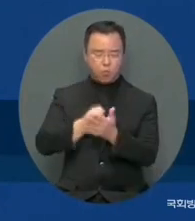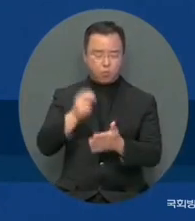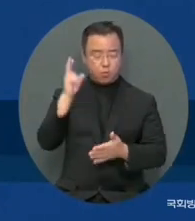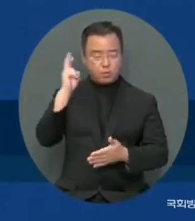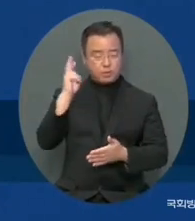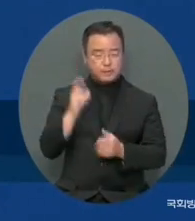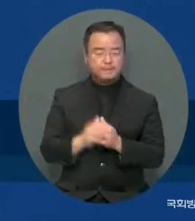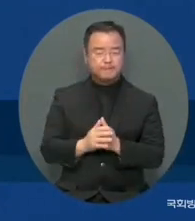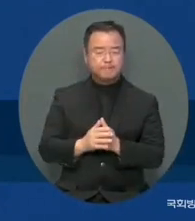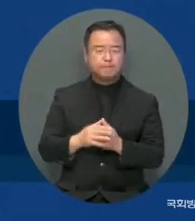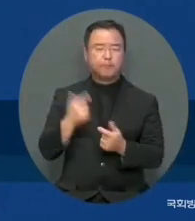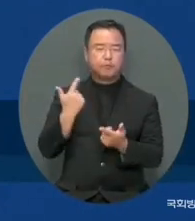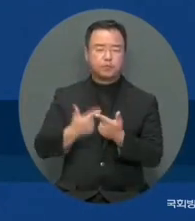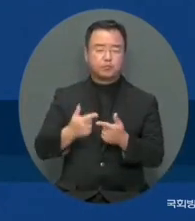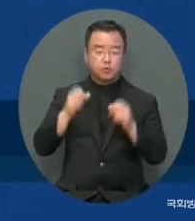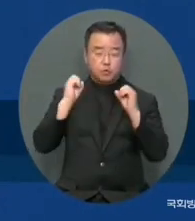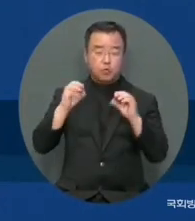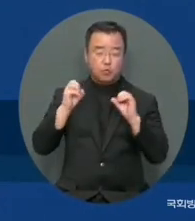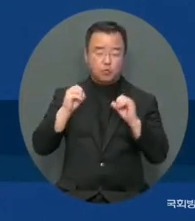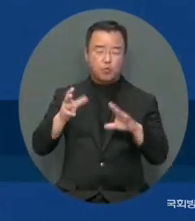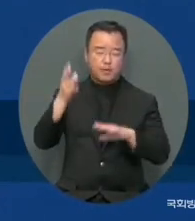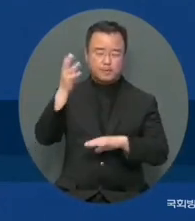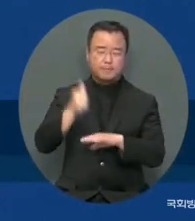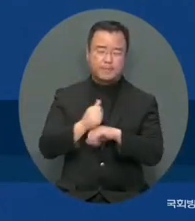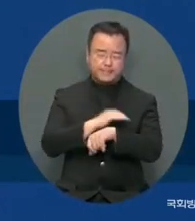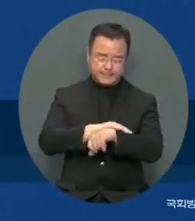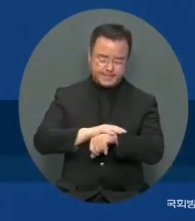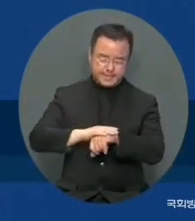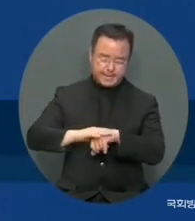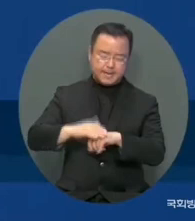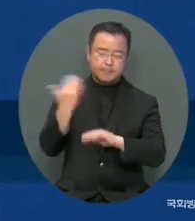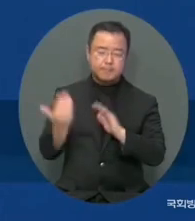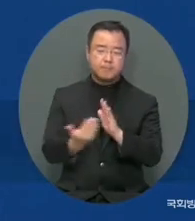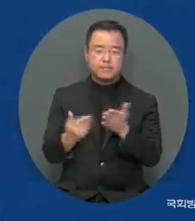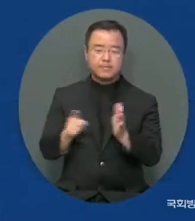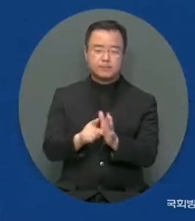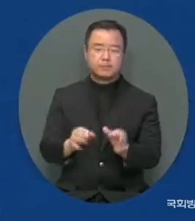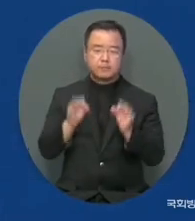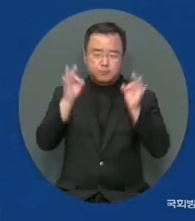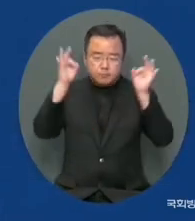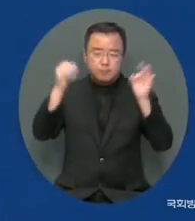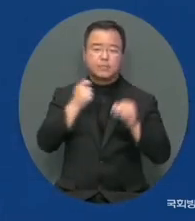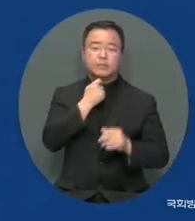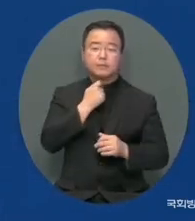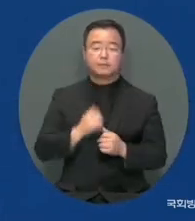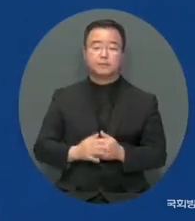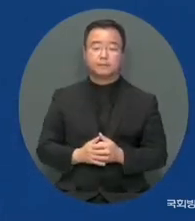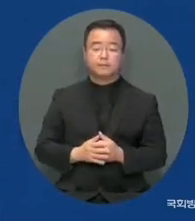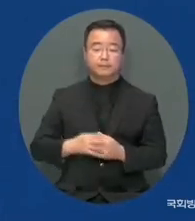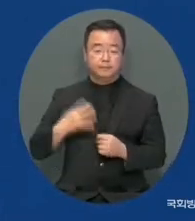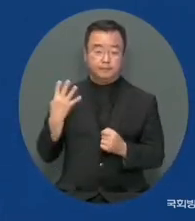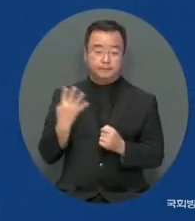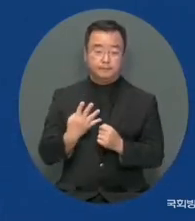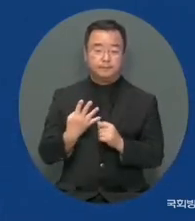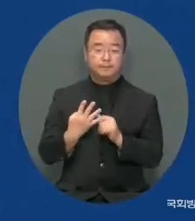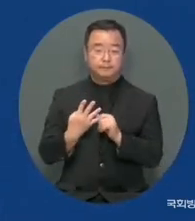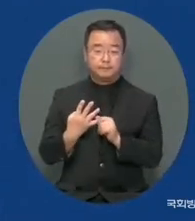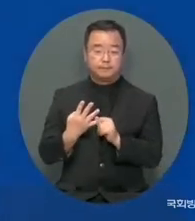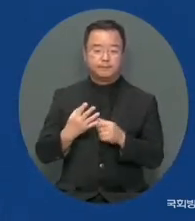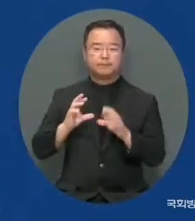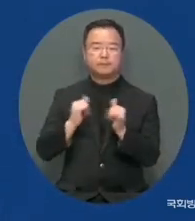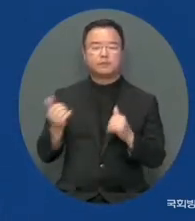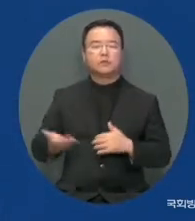활동이 유종의 미를 거둘 수 있도록 마지막까지 총력을 기울이겠습니다. 넷째, 국민과